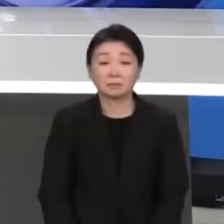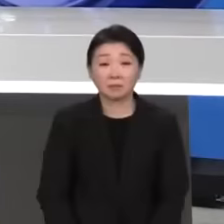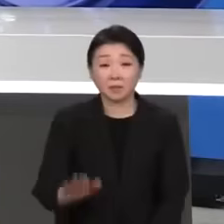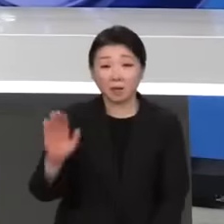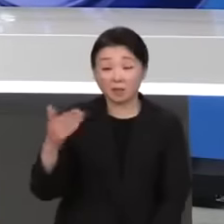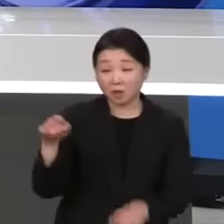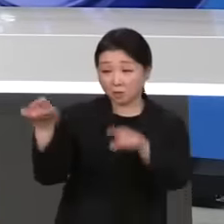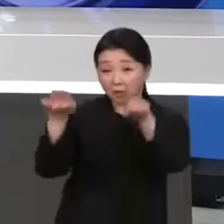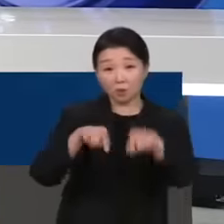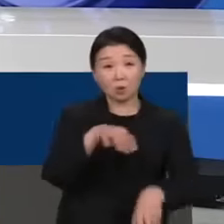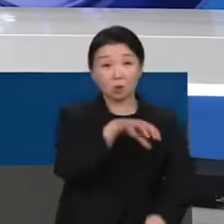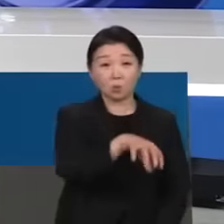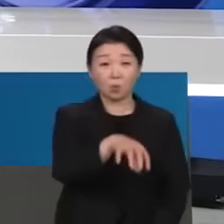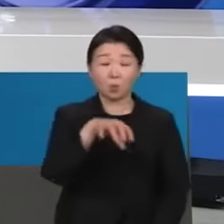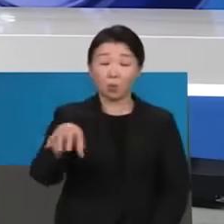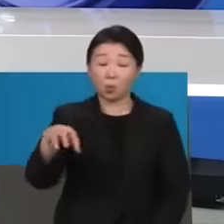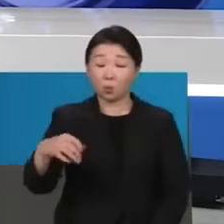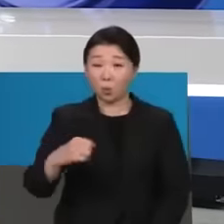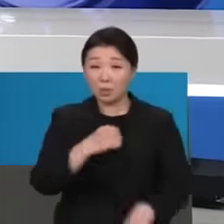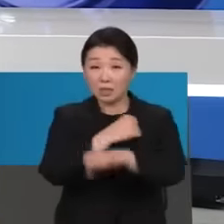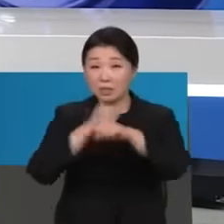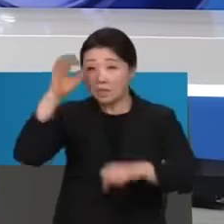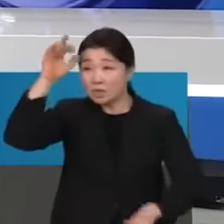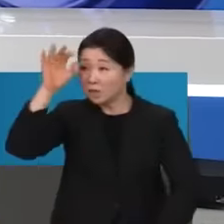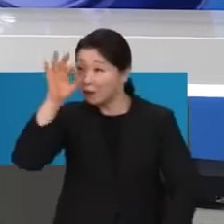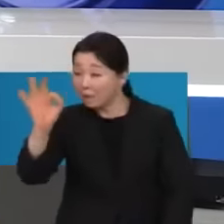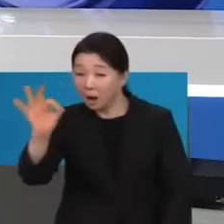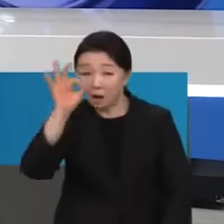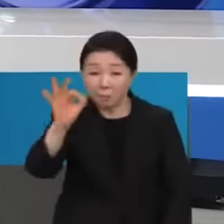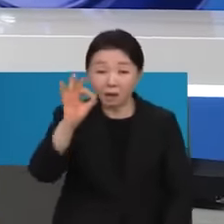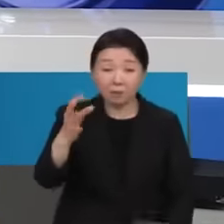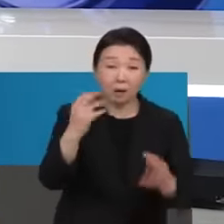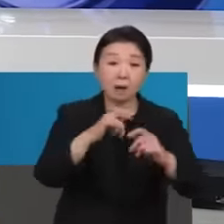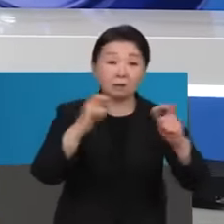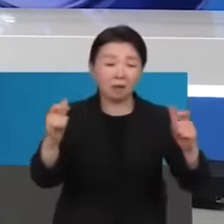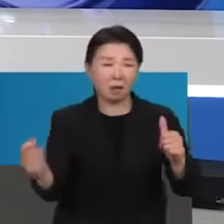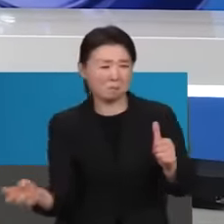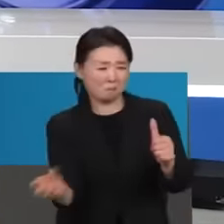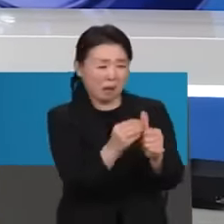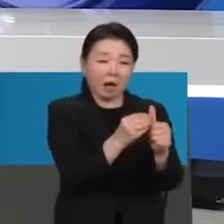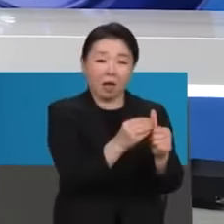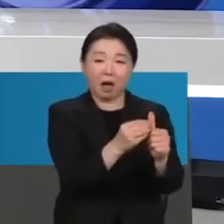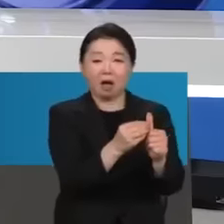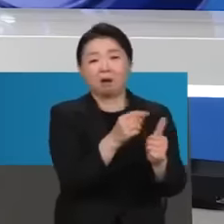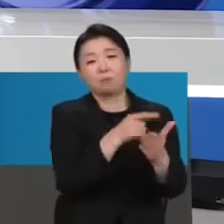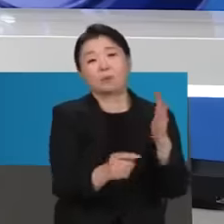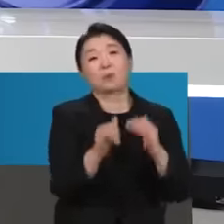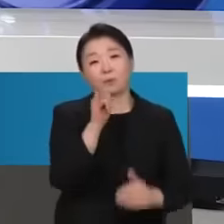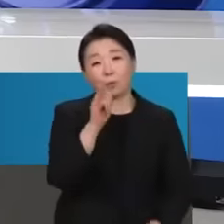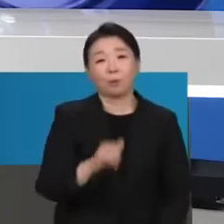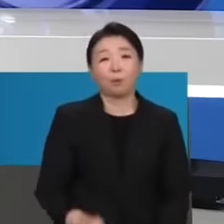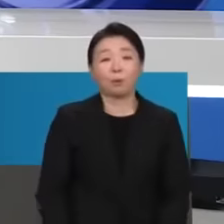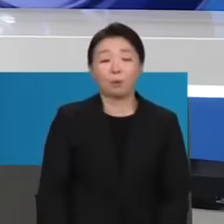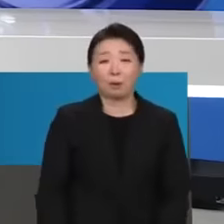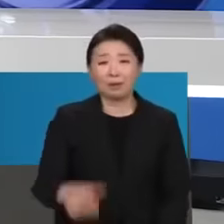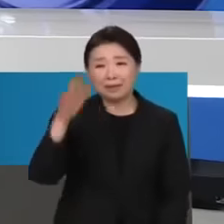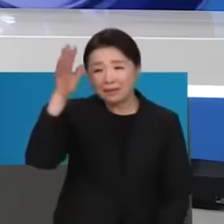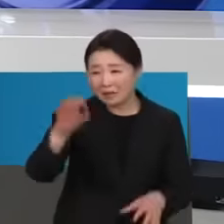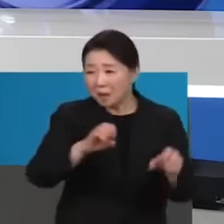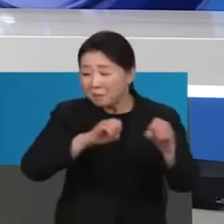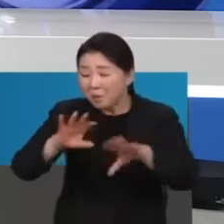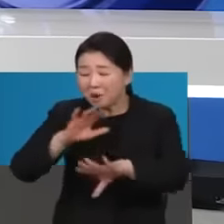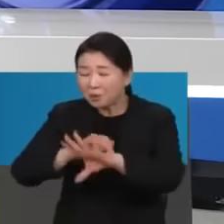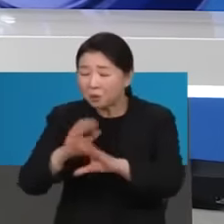최근 전국 곳곳에서 들깨를 봤다는 경우가 늘고 있고 물리기까지 했다는 피해 사례도 적지 않습니다. 버려진 개들이